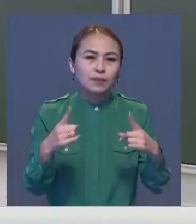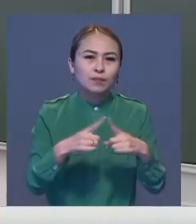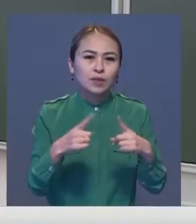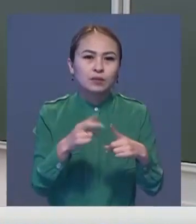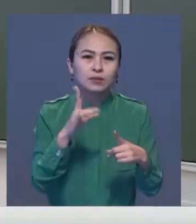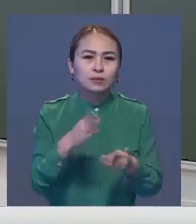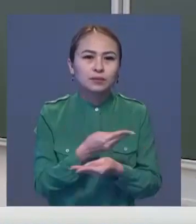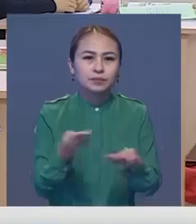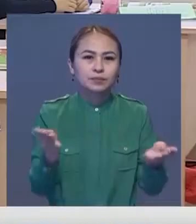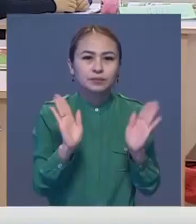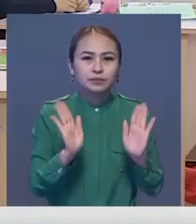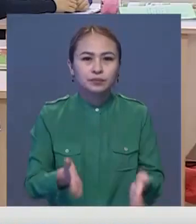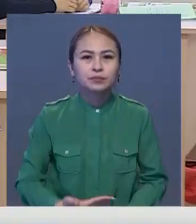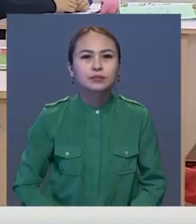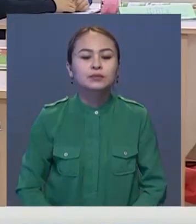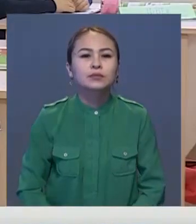жалдамалы пәтер беріледі.